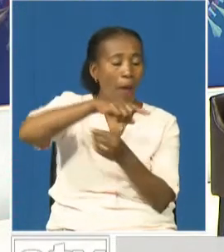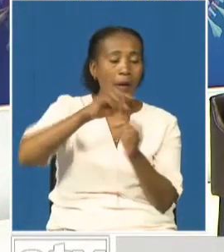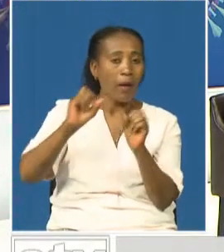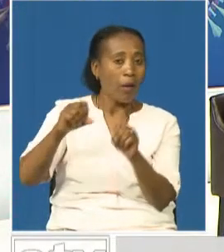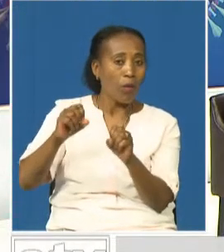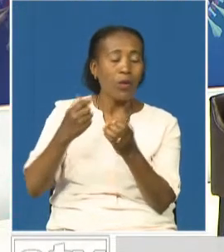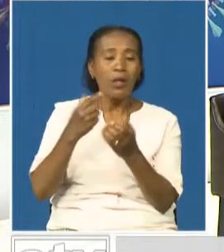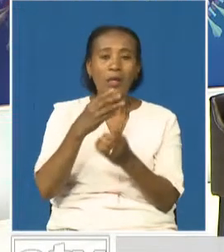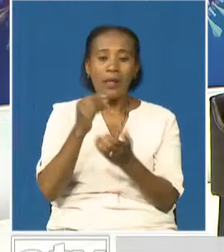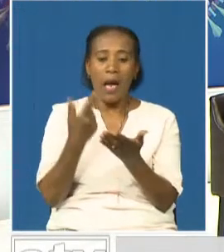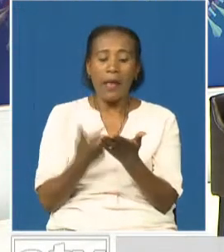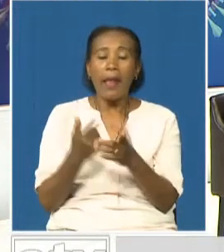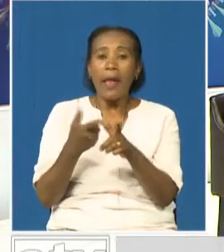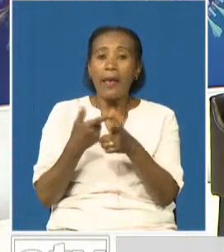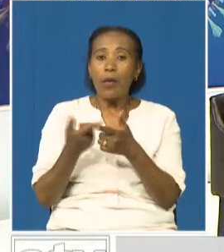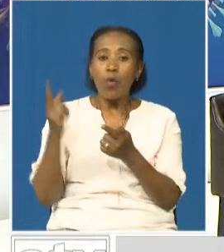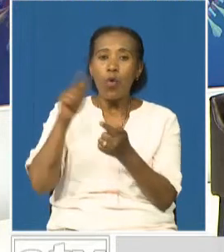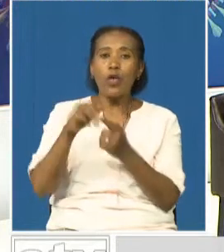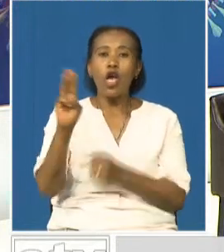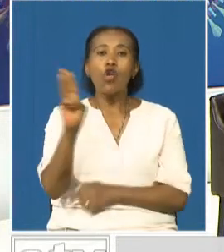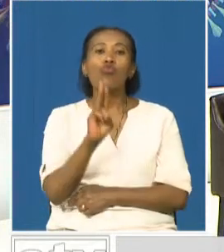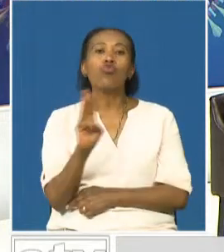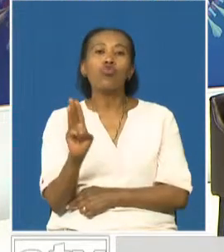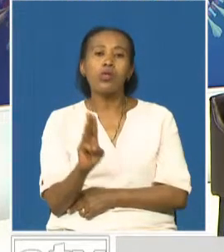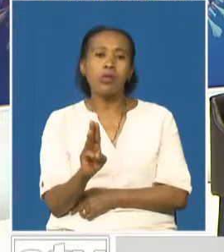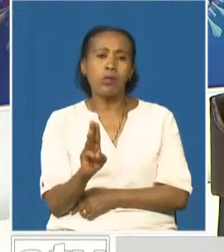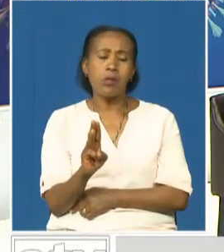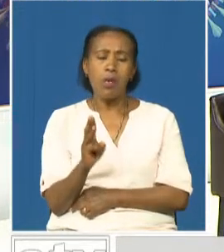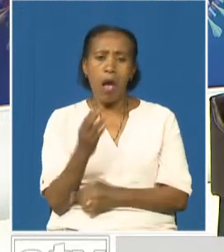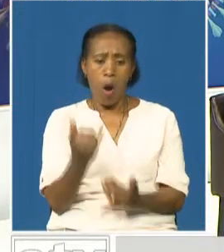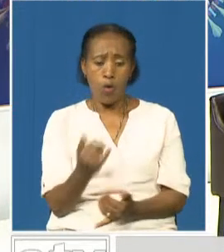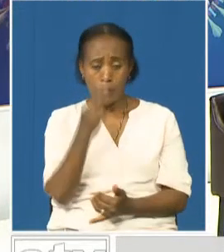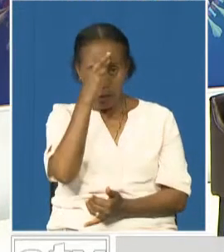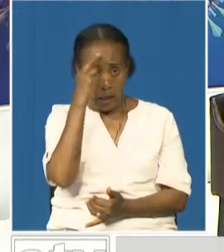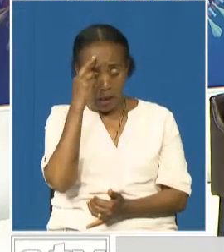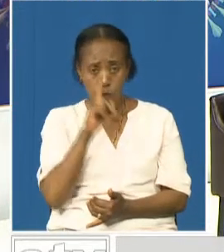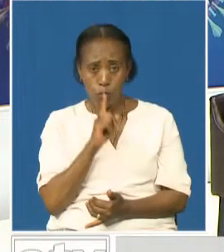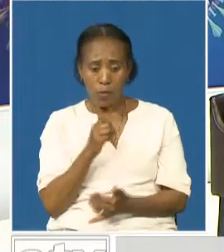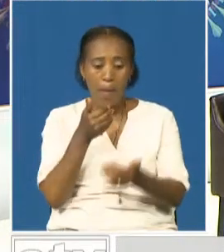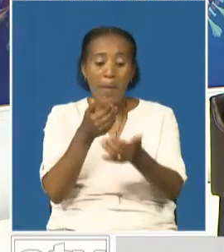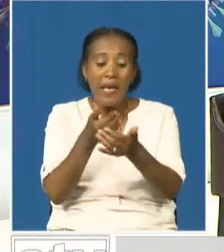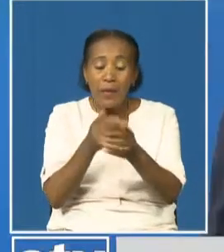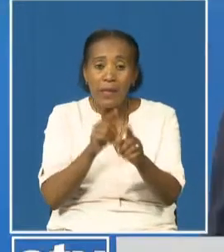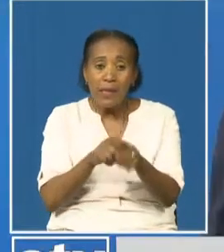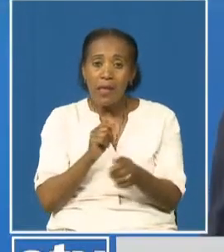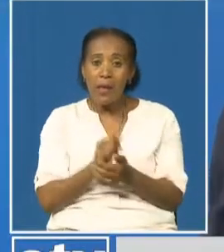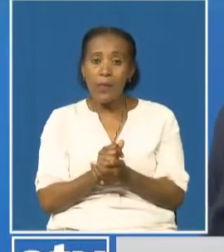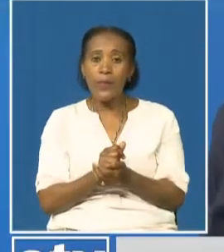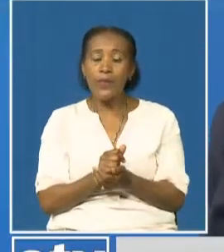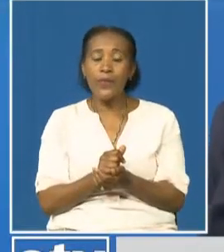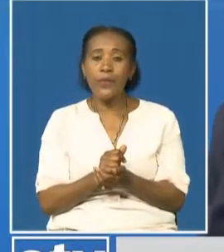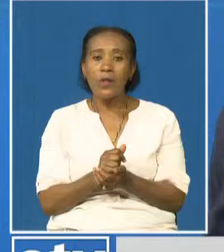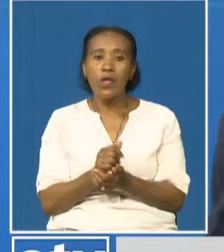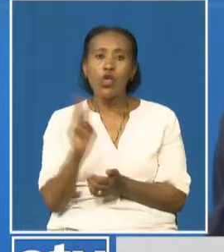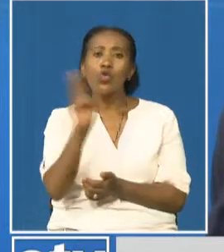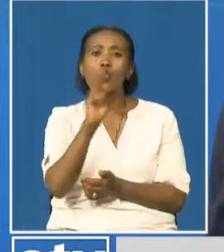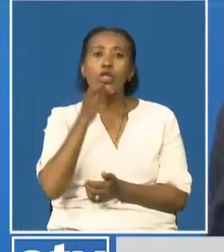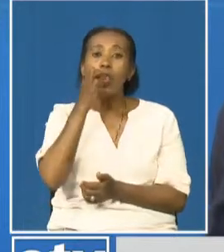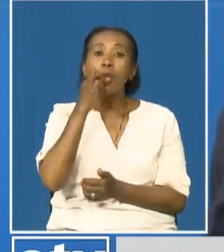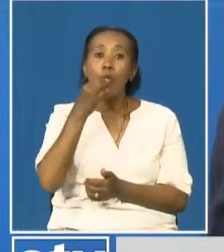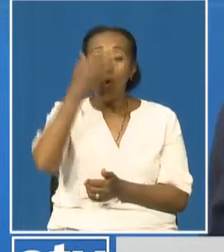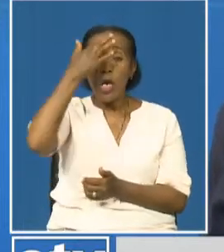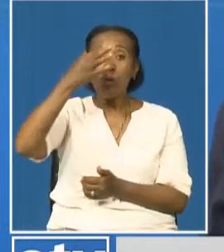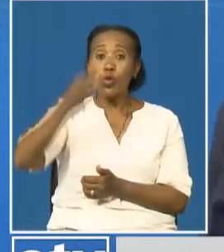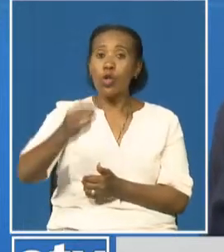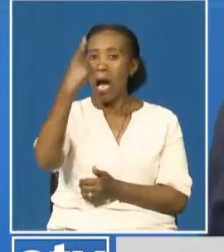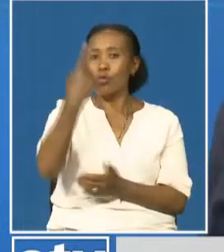አዎ። እና ይሄ ደግሞ ወደ ሱስ ምክንያቱም አሁን በቅርብ ጊዜ ሱስ ነው ተብሎ